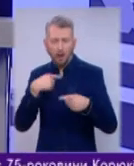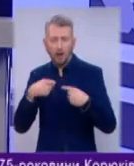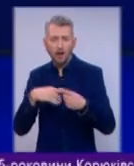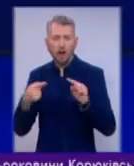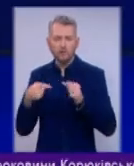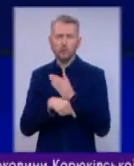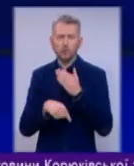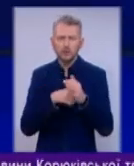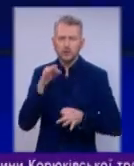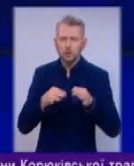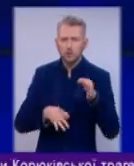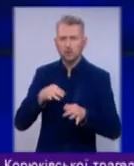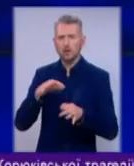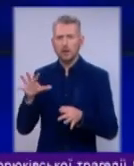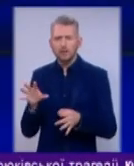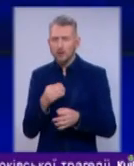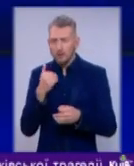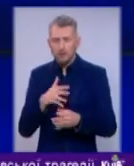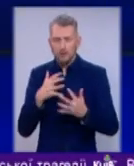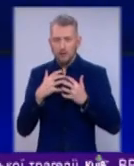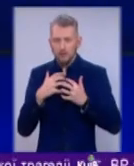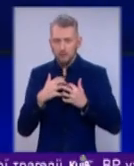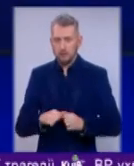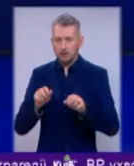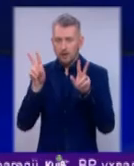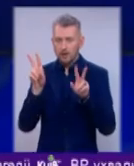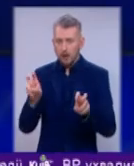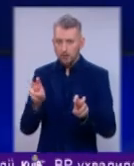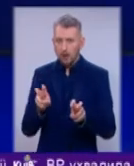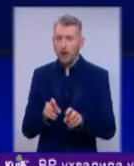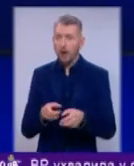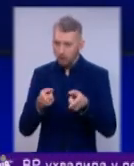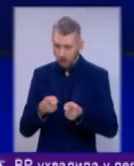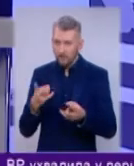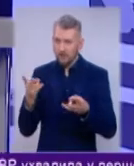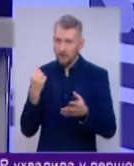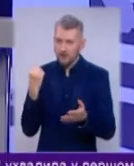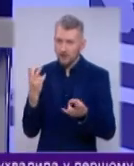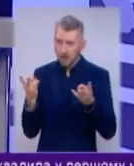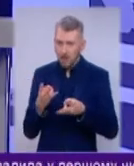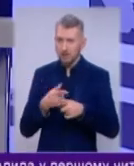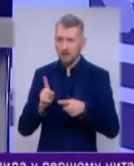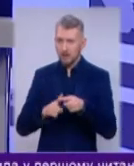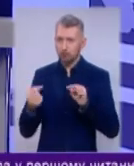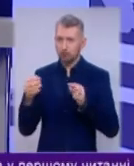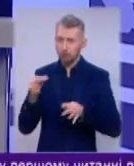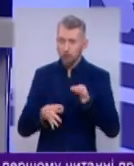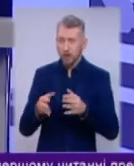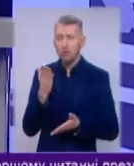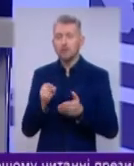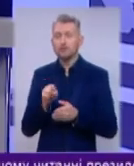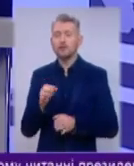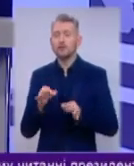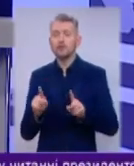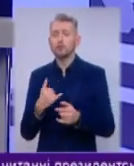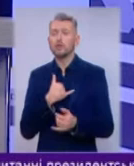нам промилили, так? Треба прийняти треба. А чи правда треба? Цей антикорупційний суд, чи, можливо, і ті суди, які в нас